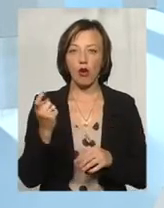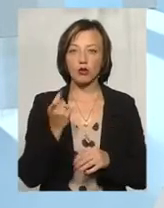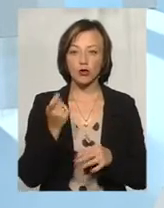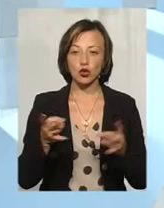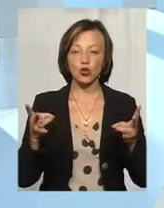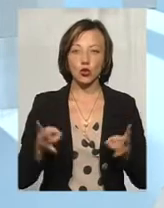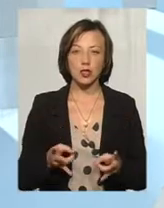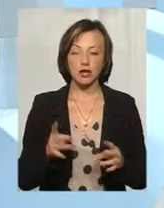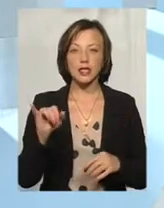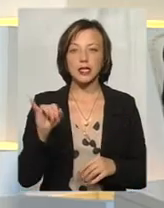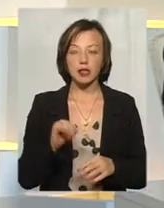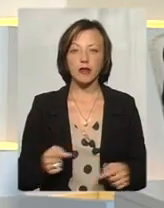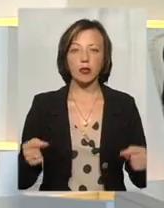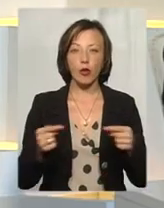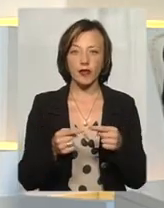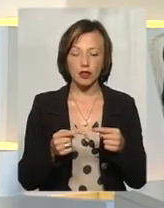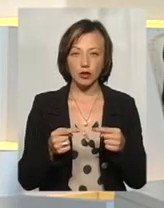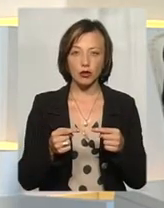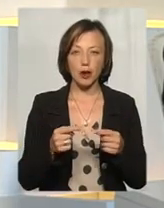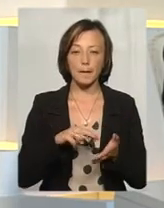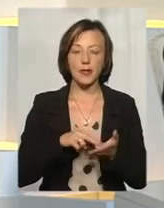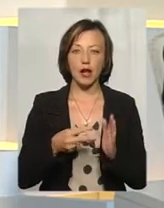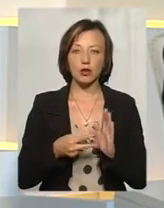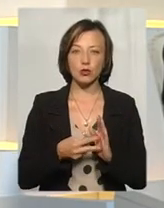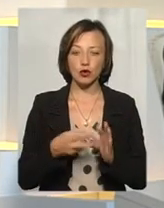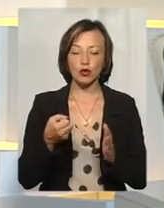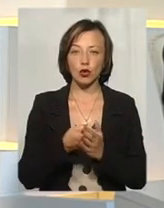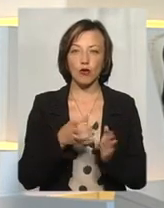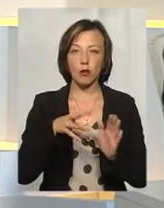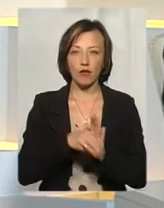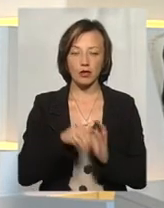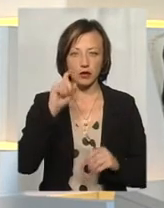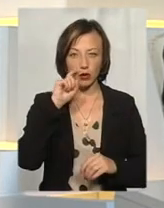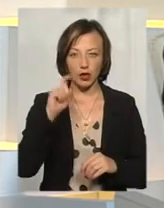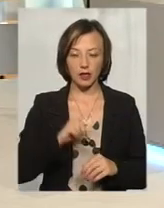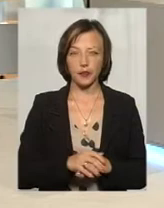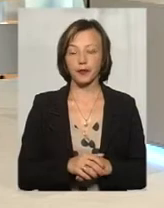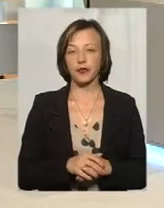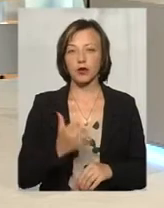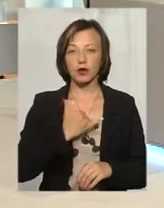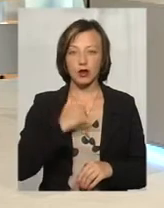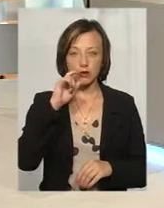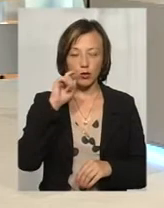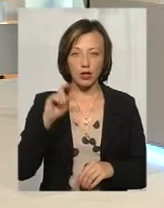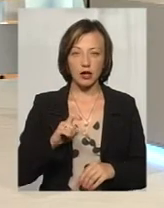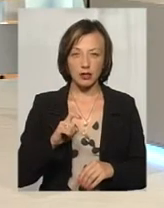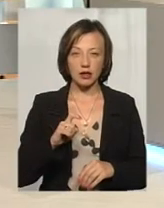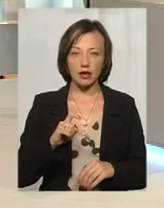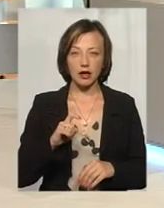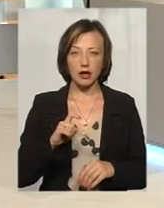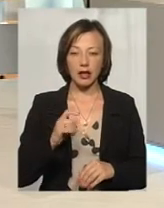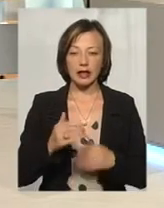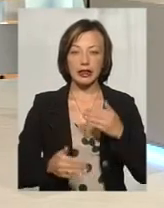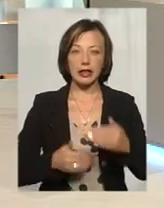і, відповідно, вона планується до впровадження в Україні. В Україні динаміка настільки